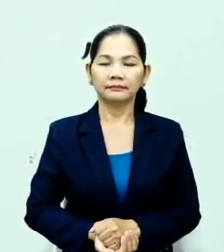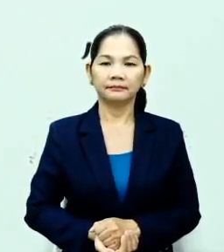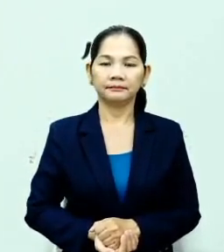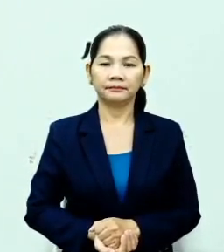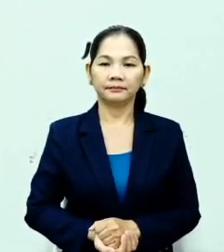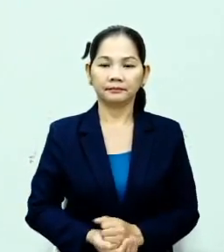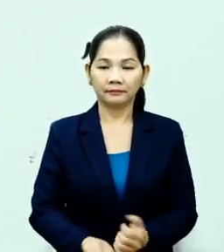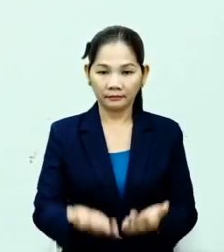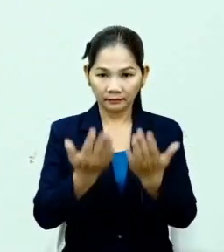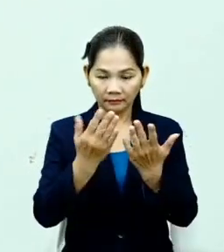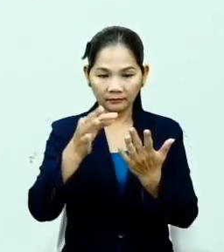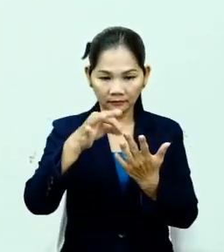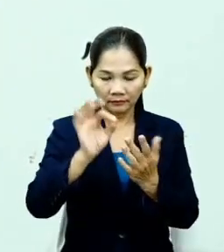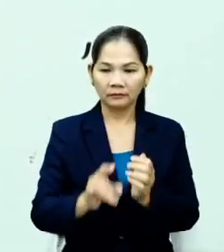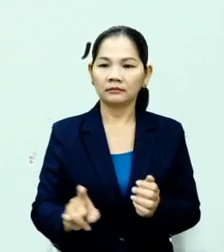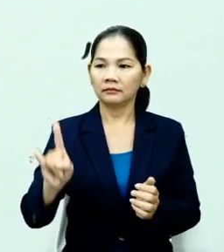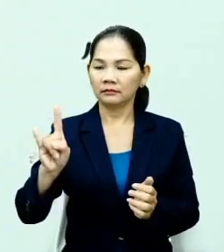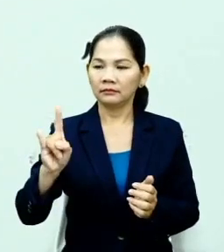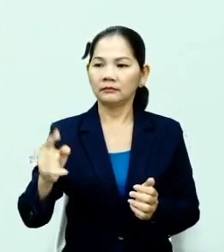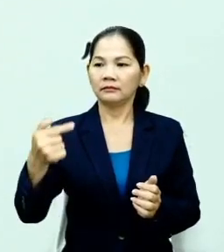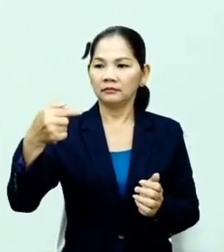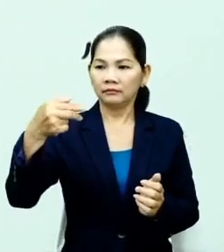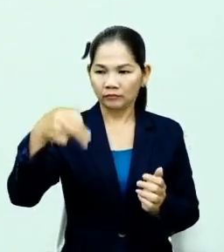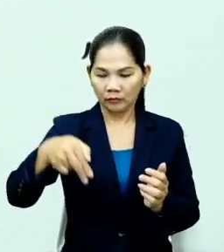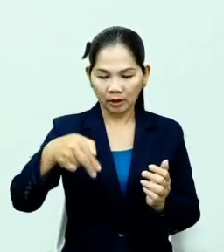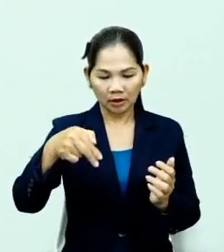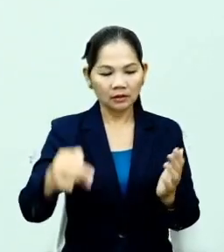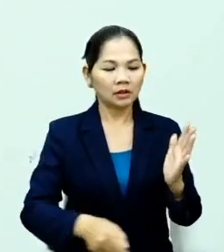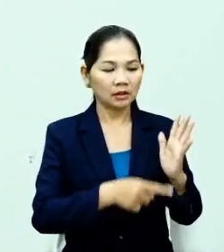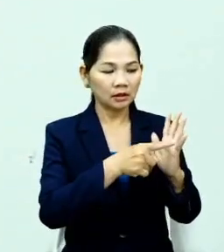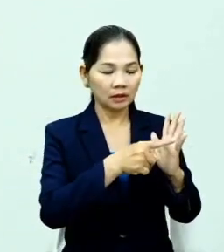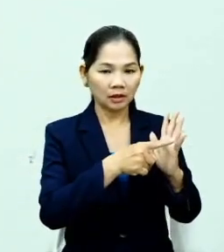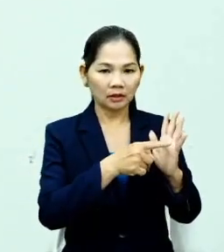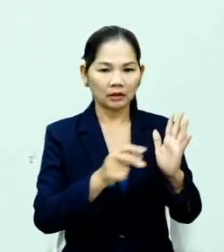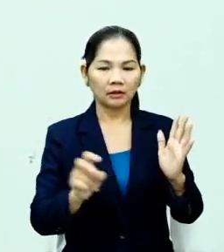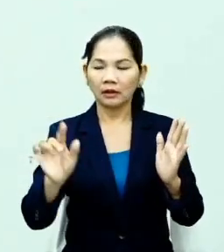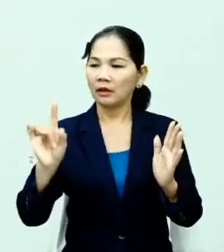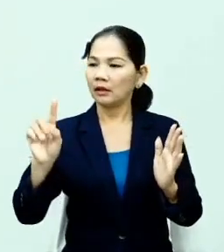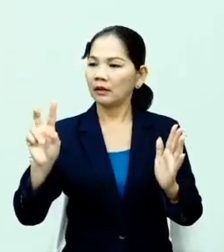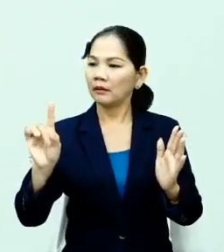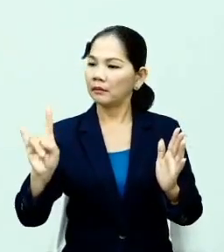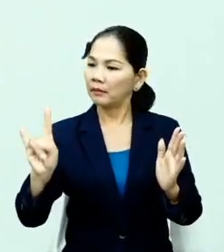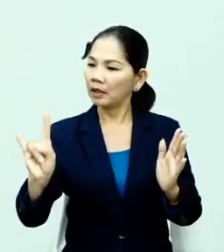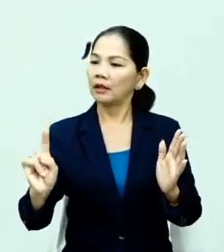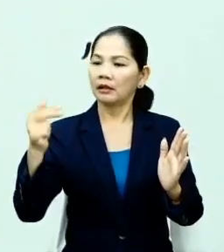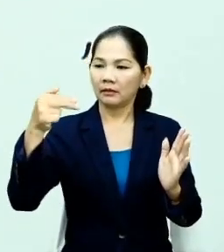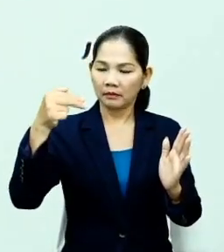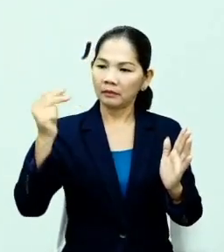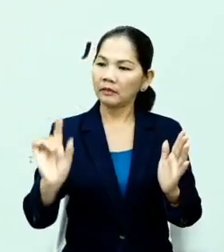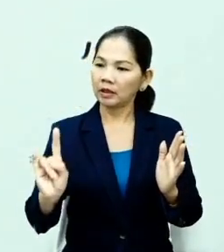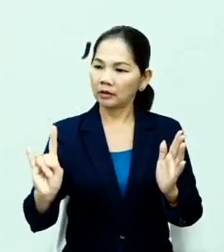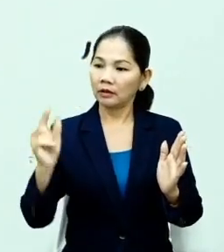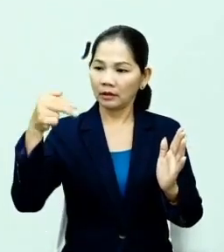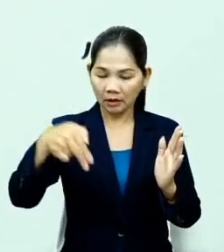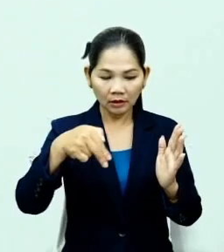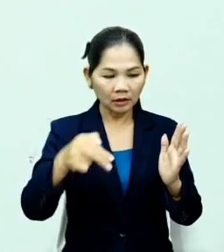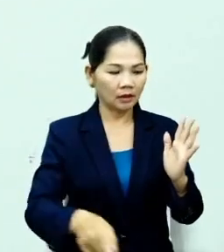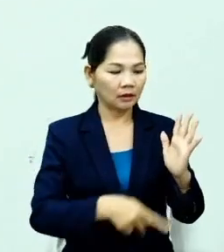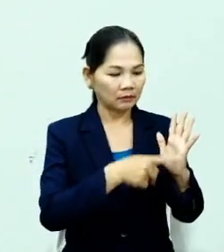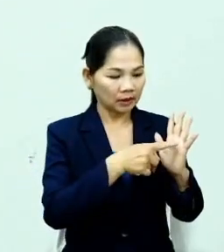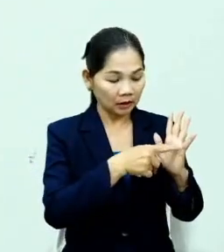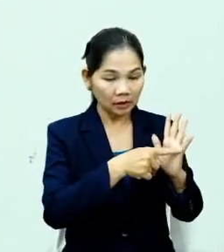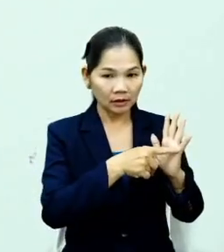cha con tiếng toán mà tô ứa mà tưa cha mà đòn tiết mà tô